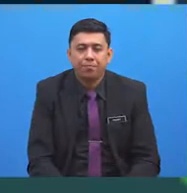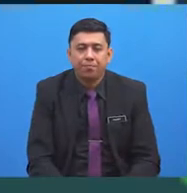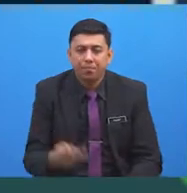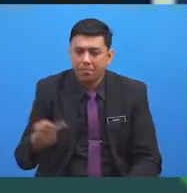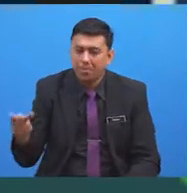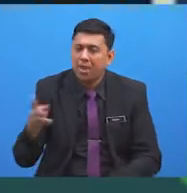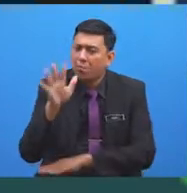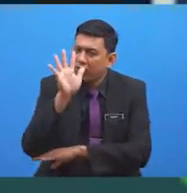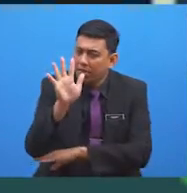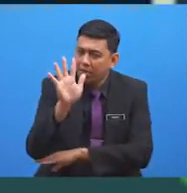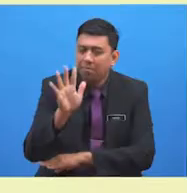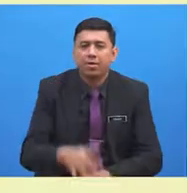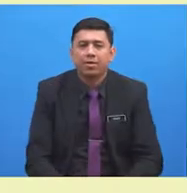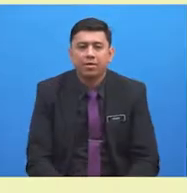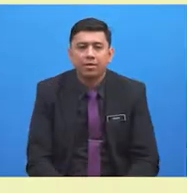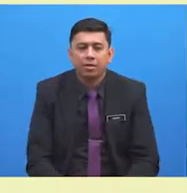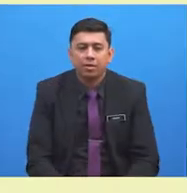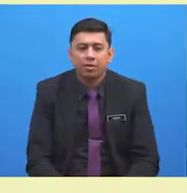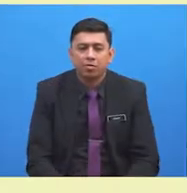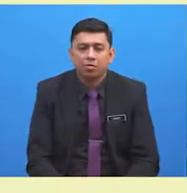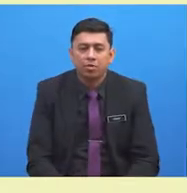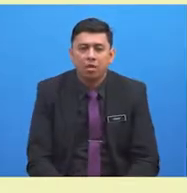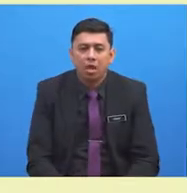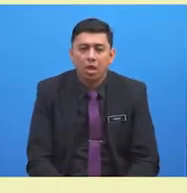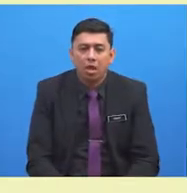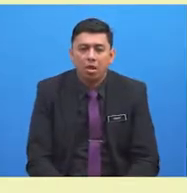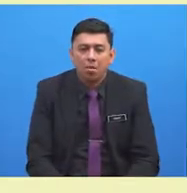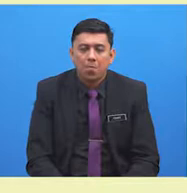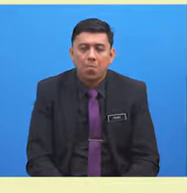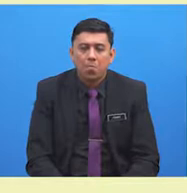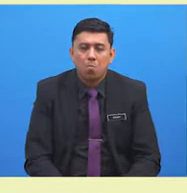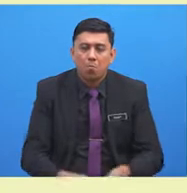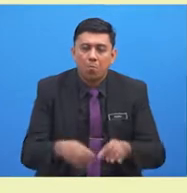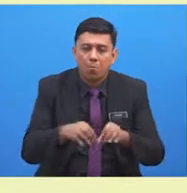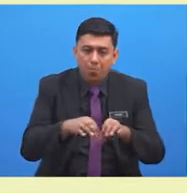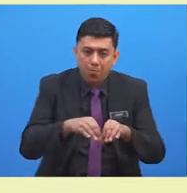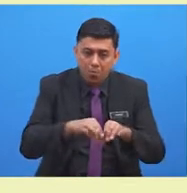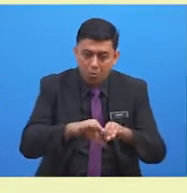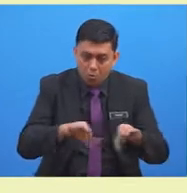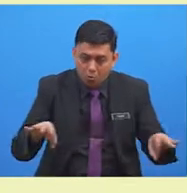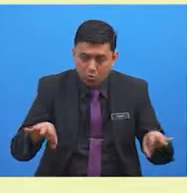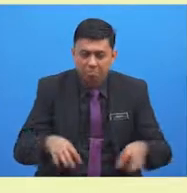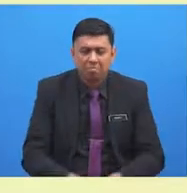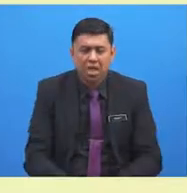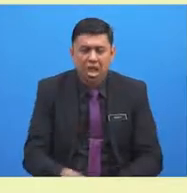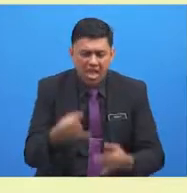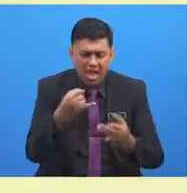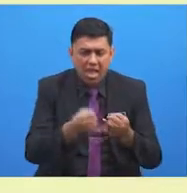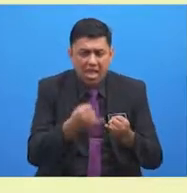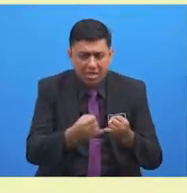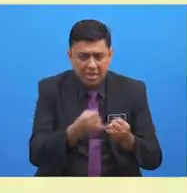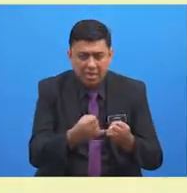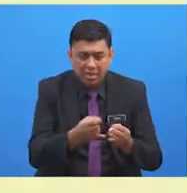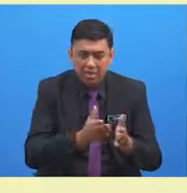Komponen yang kelima ialah bronkus. Trakea berakhir pada cabang di antara bronkus